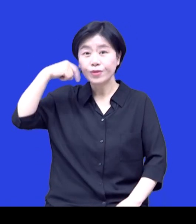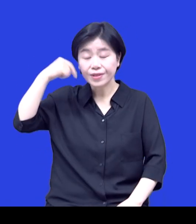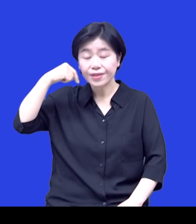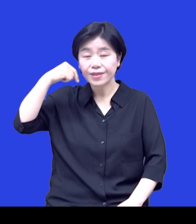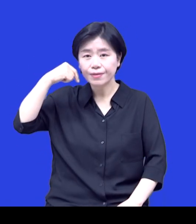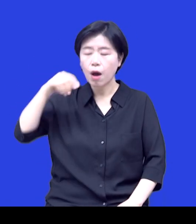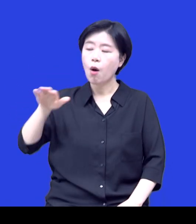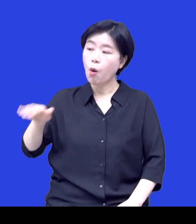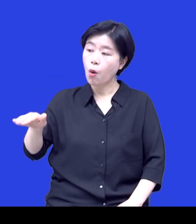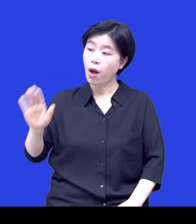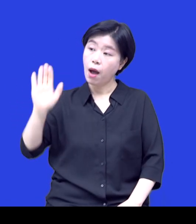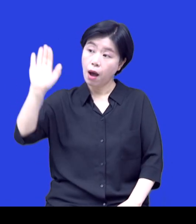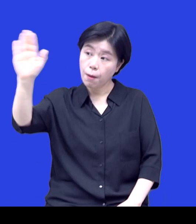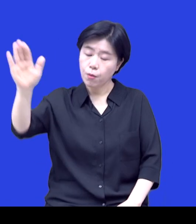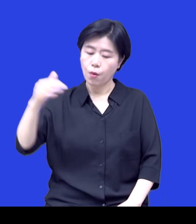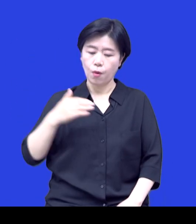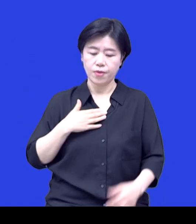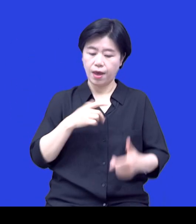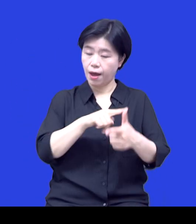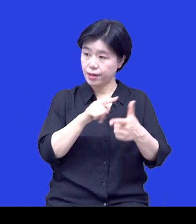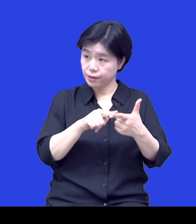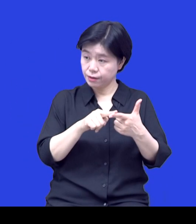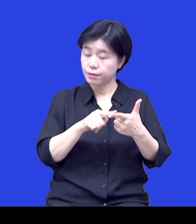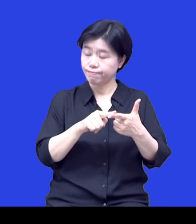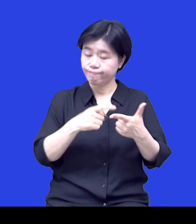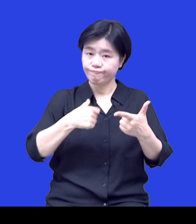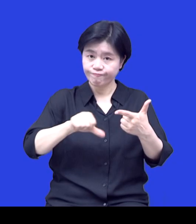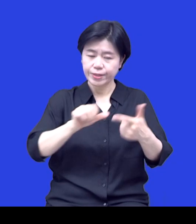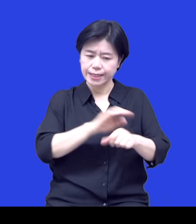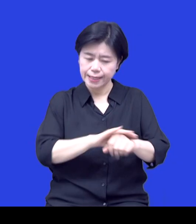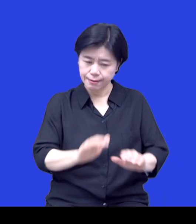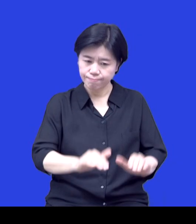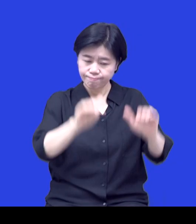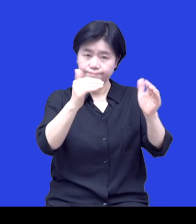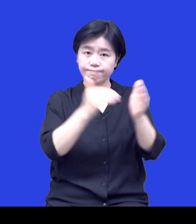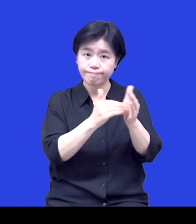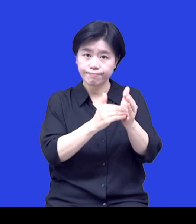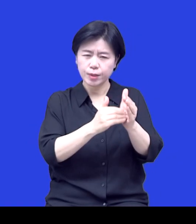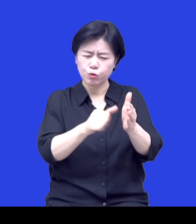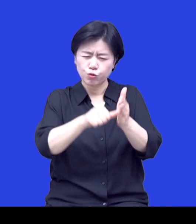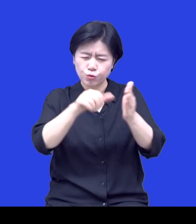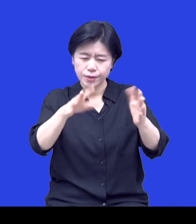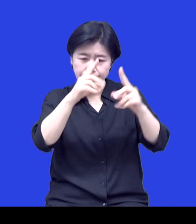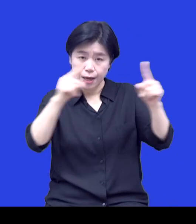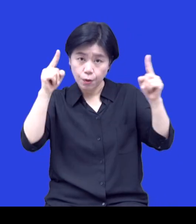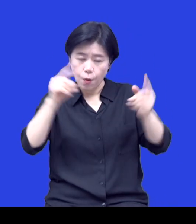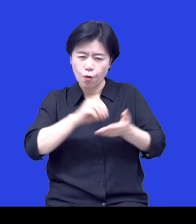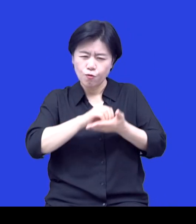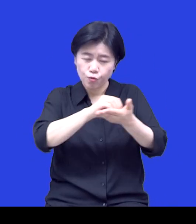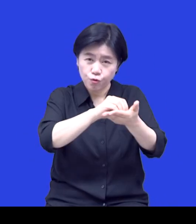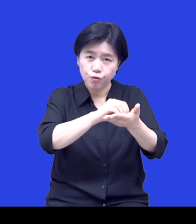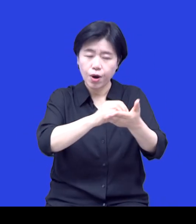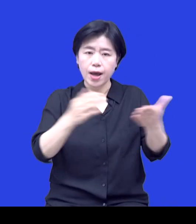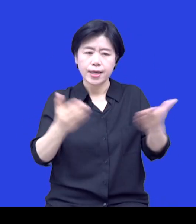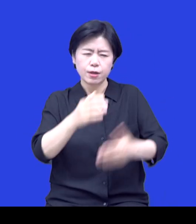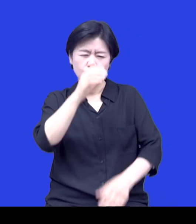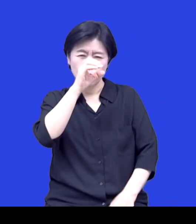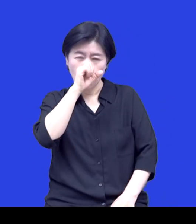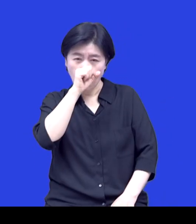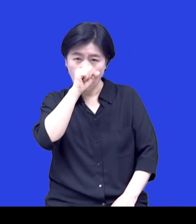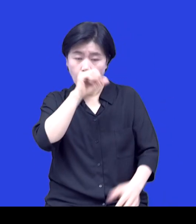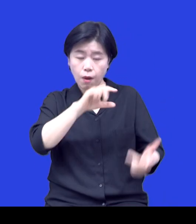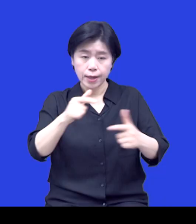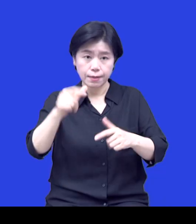너도 우리 아들처럼 버클리 가겠네. 너 그러면서 애들한테 얘가 우리 학교에서 제일 공부 잘할